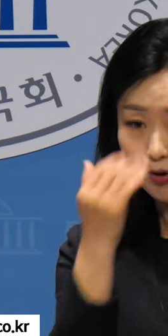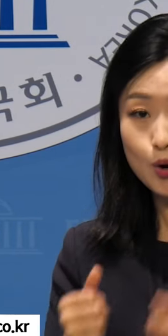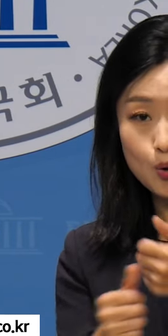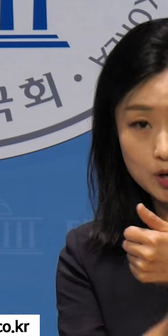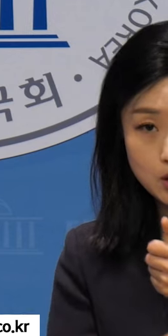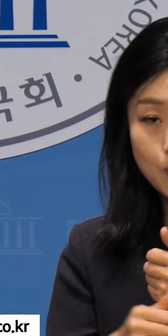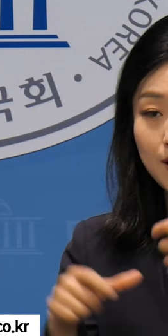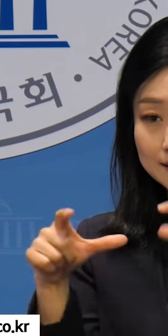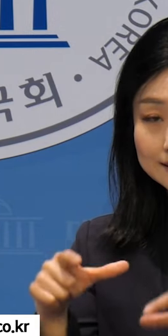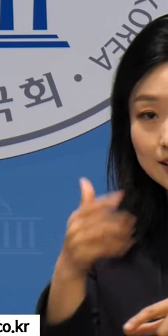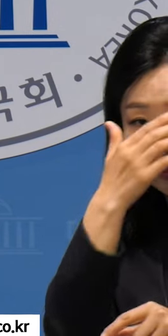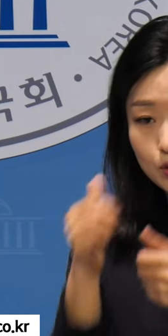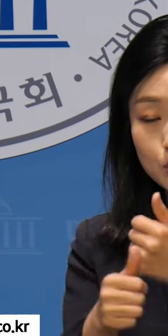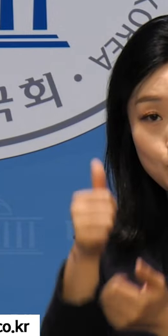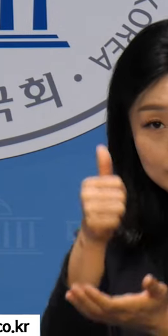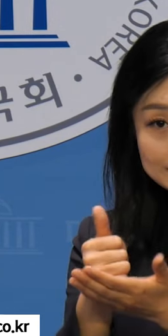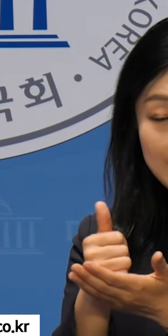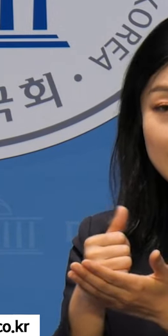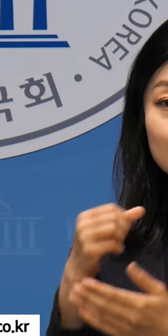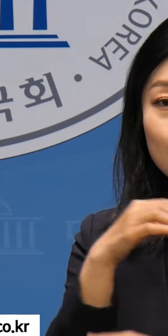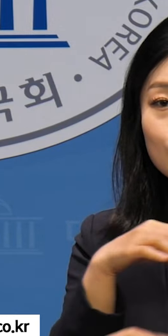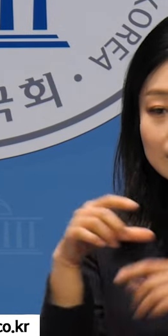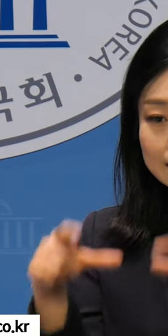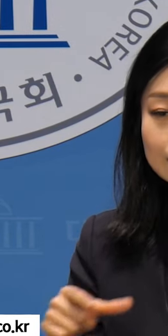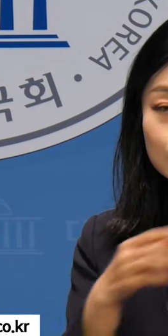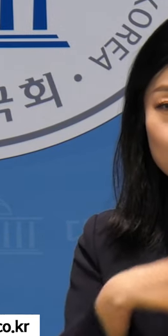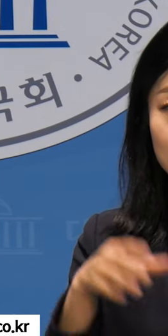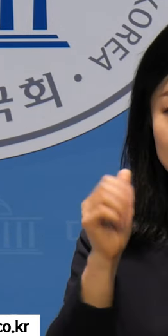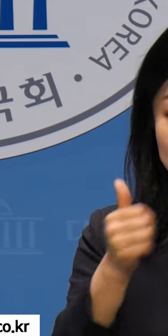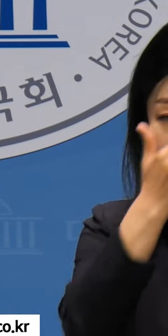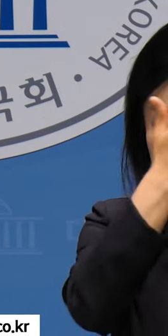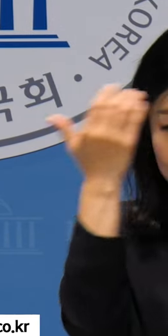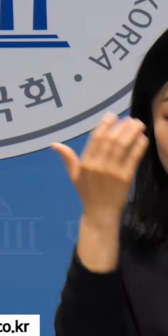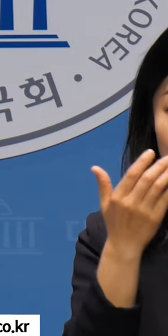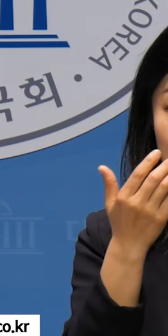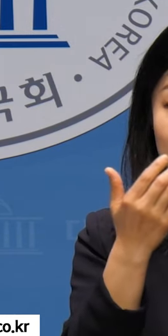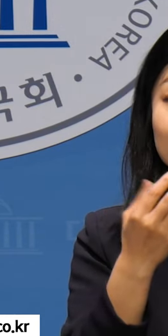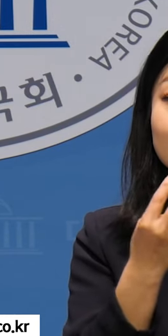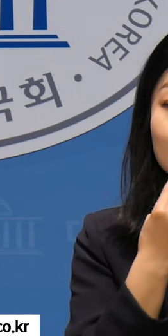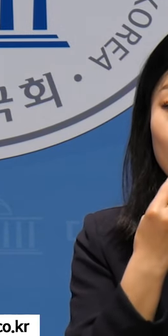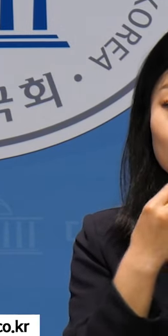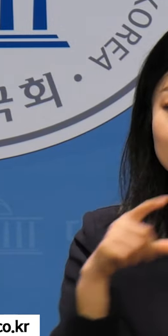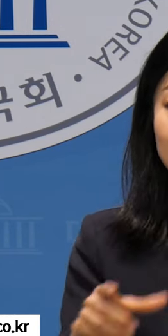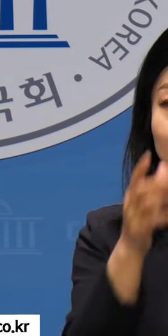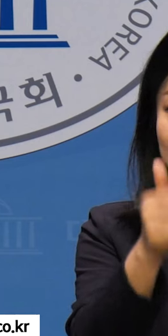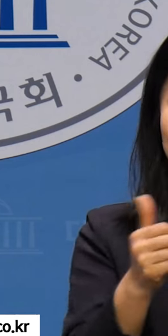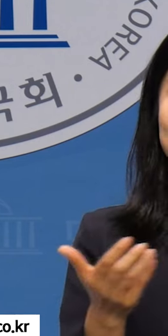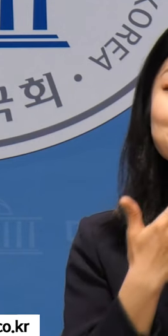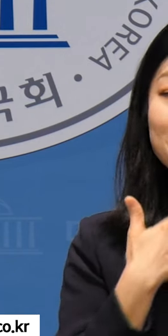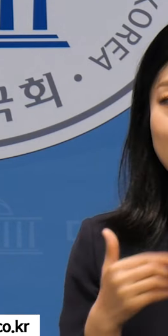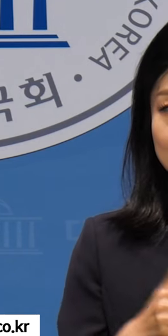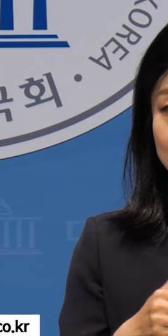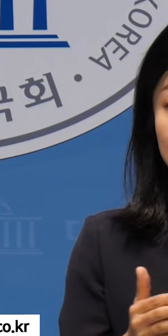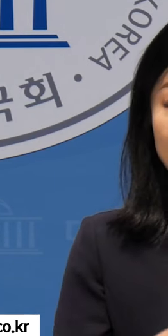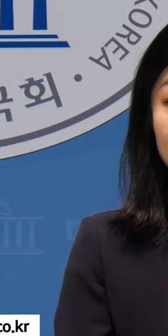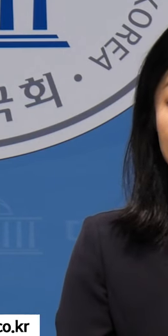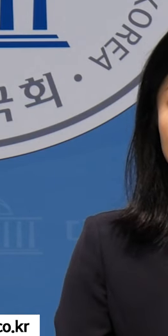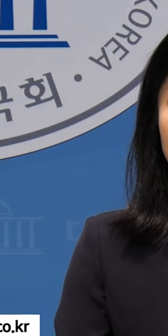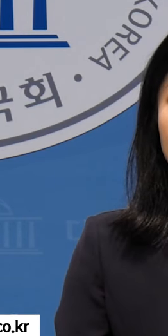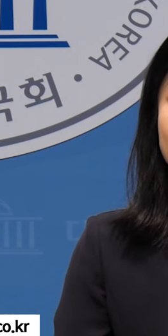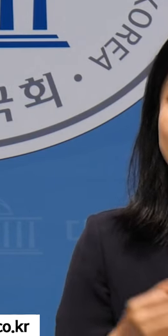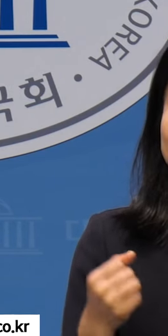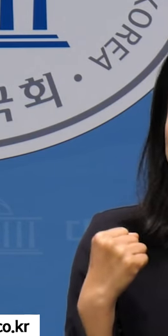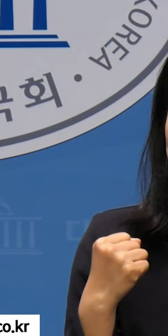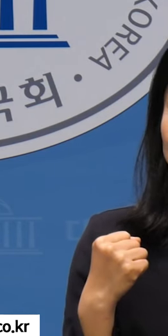청년위원, 지역청년위원장, 기초위원, 서울시당 청년위원장을 단계별로 거치며 성장했습니다. 청년위원회는